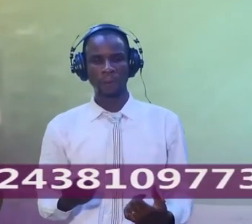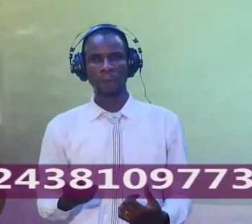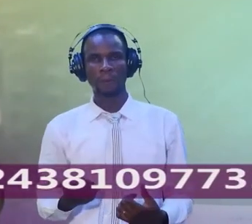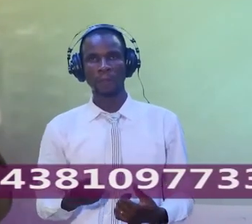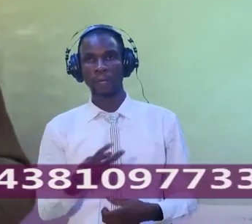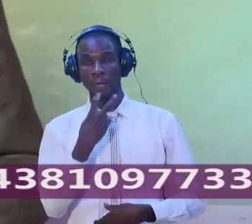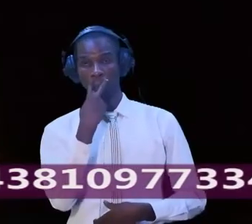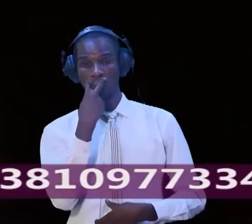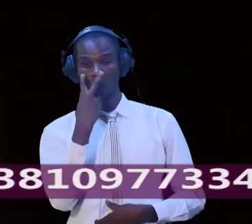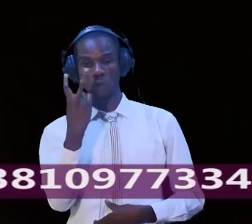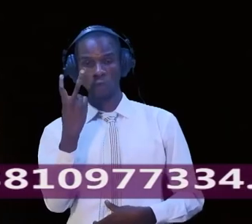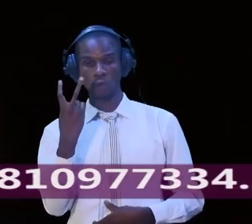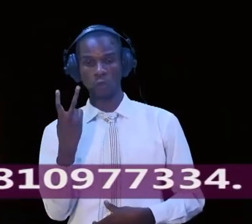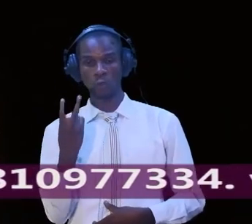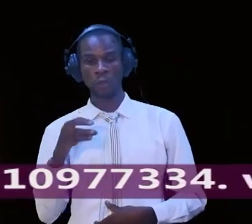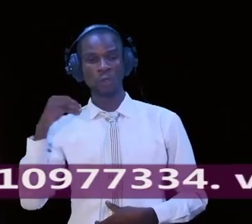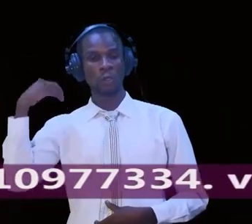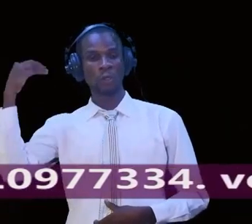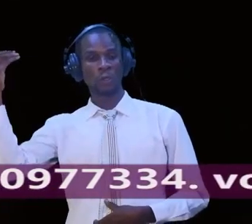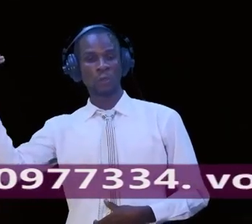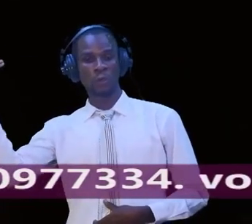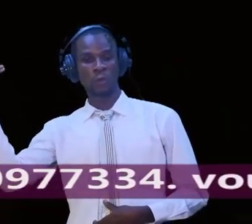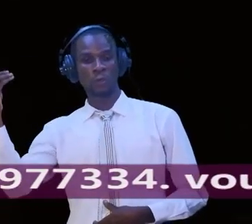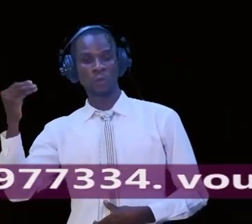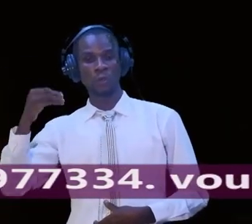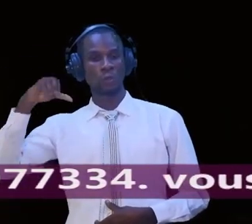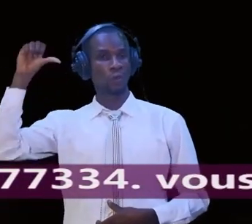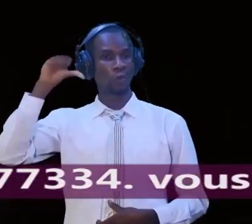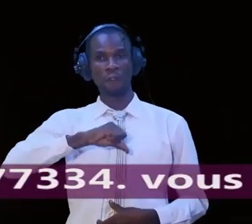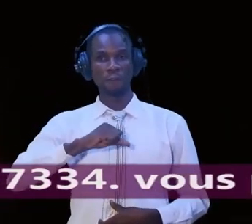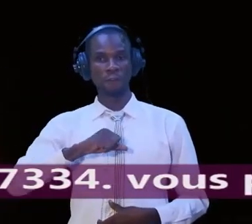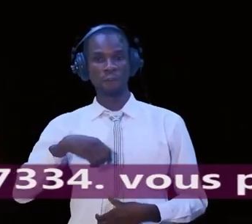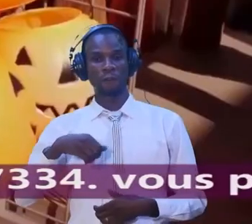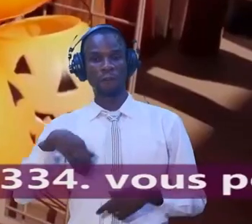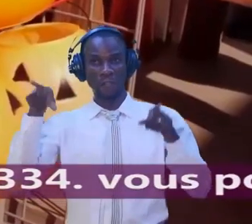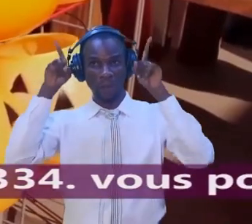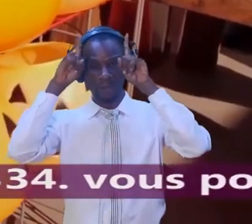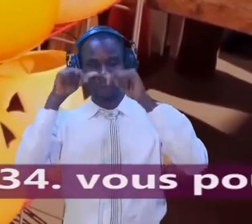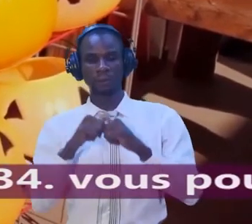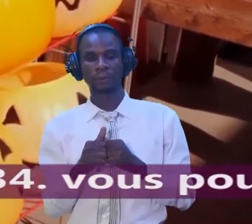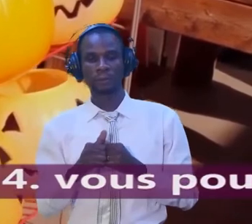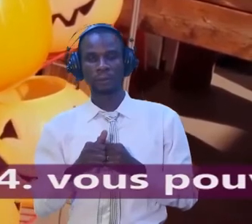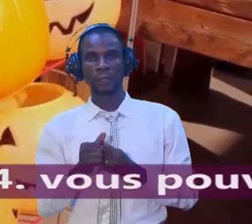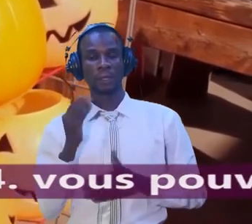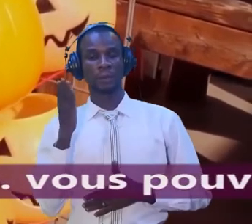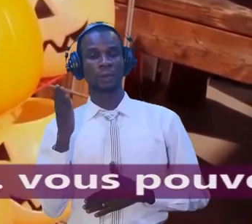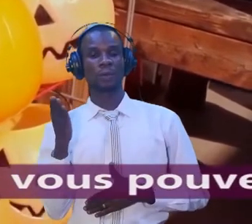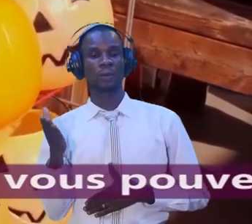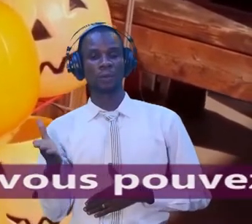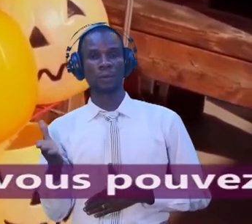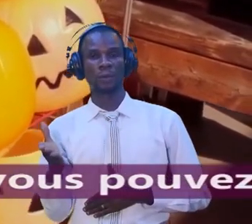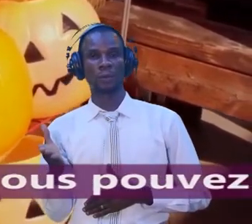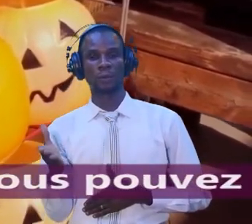Leo watu wengi wanapenda sana mambo yanayozidi